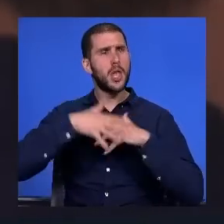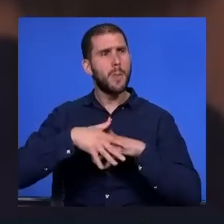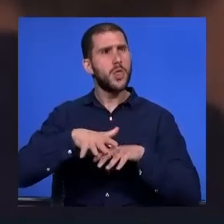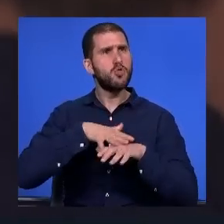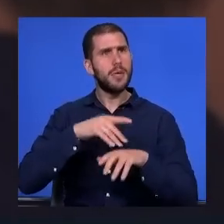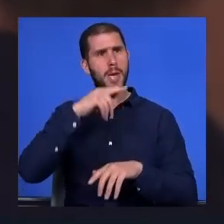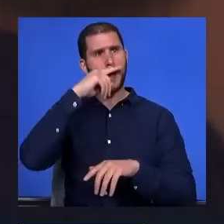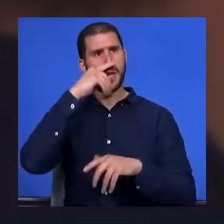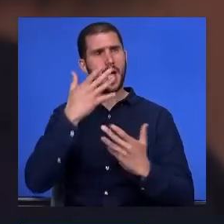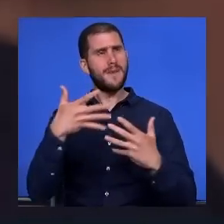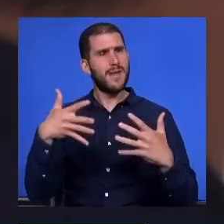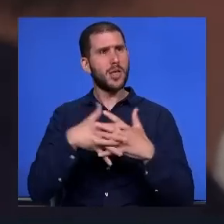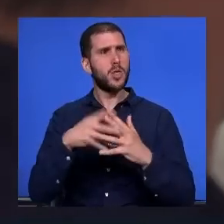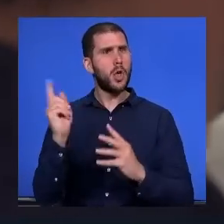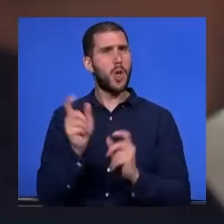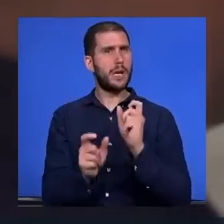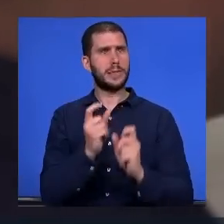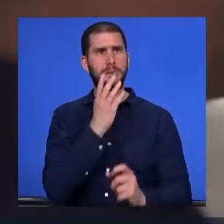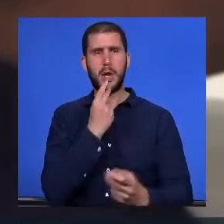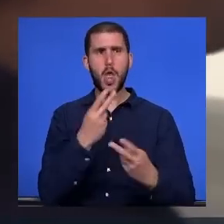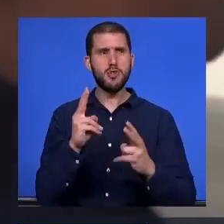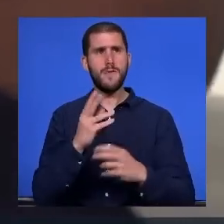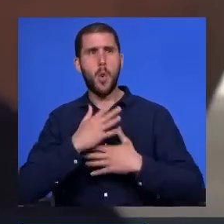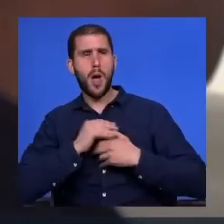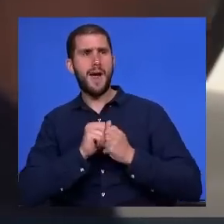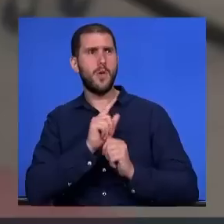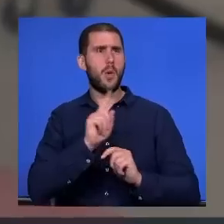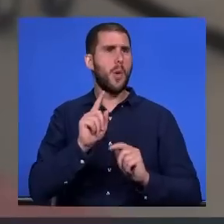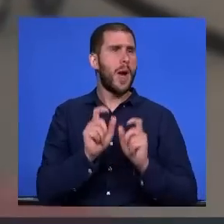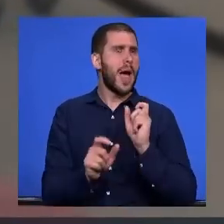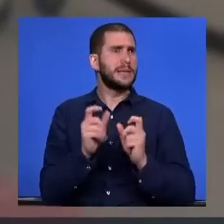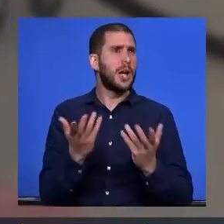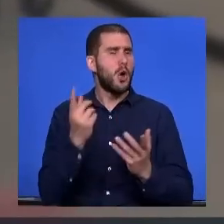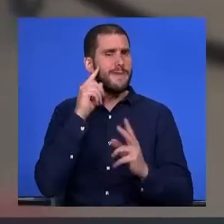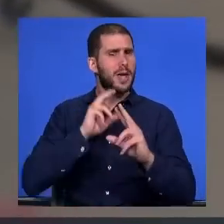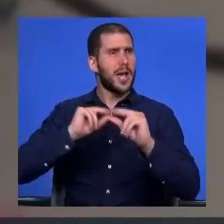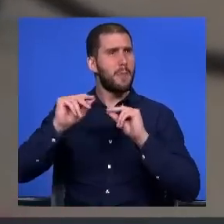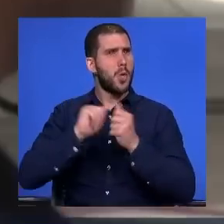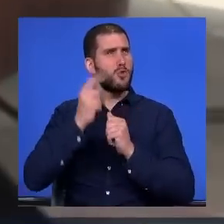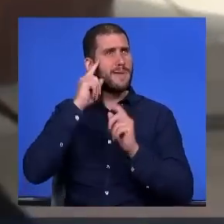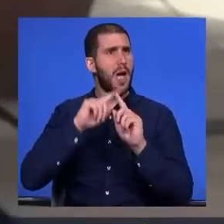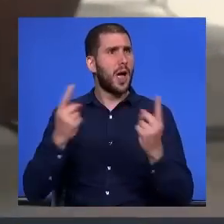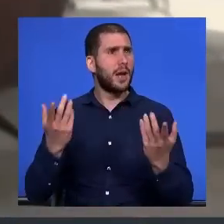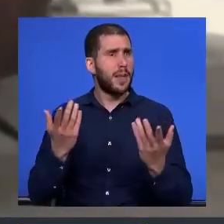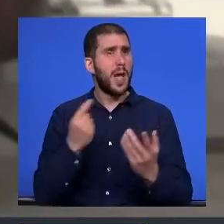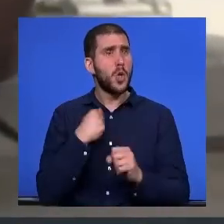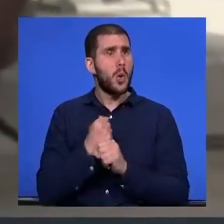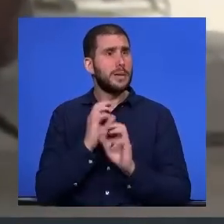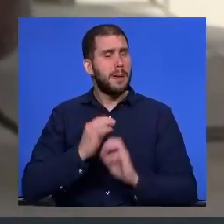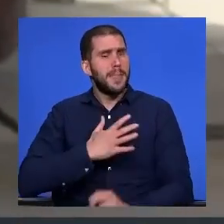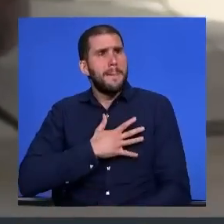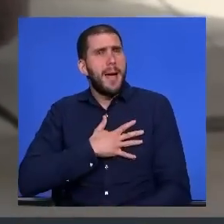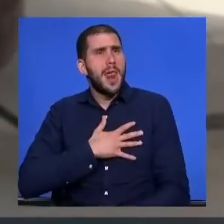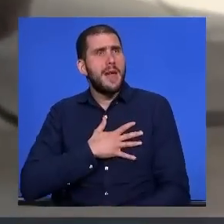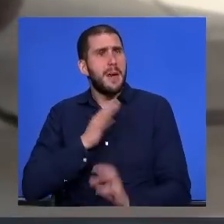גאווה ואחדות לכל אזרח במדינה. לא משנה אם הוא אוהב אותי, לא משנה אם זה אזרח שהוא חושב כמוני או חושב אחרת ממני. אני עושה את זה באמת מהלב,